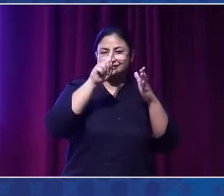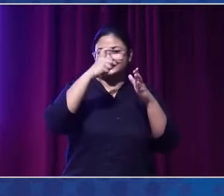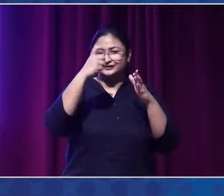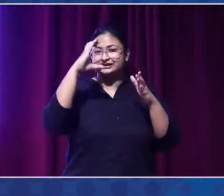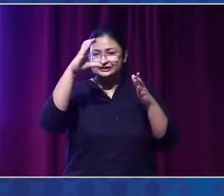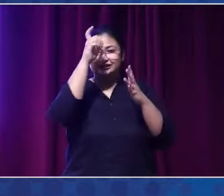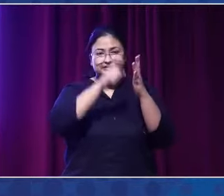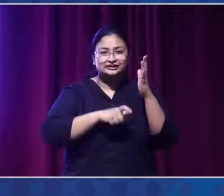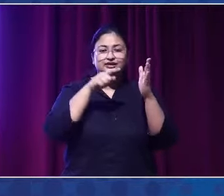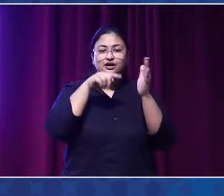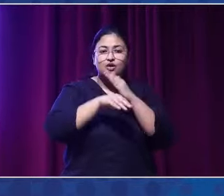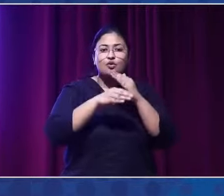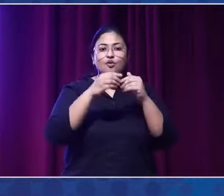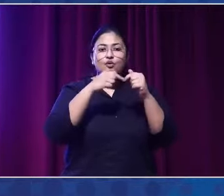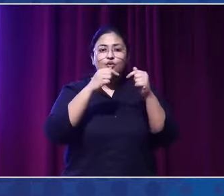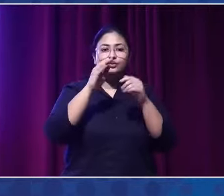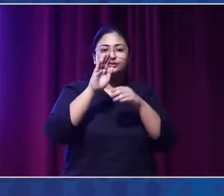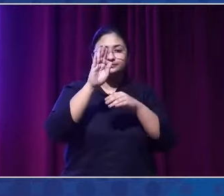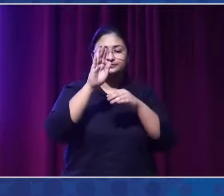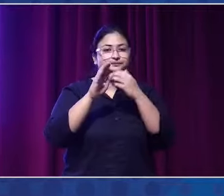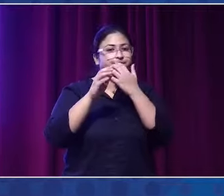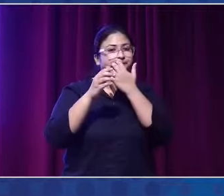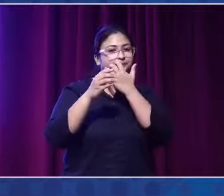जो कंटेस्ट कर रहे हैं, वहां से कोई